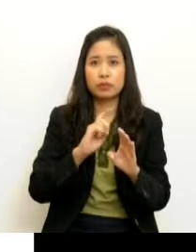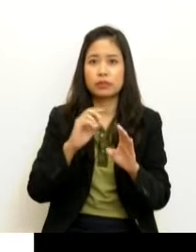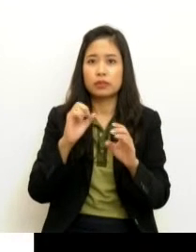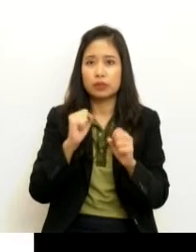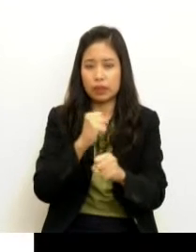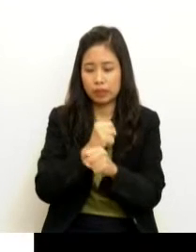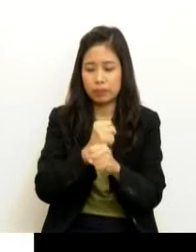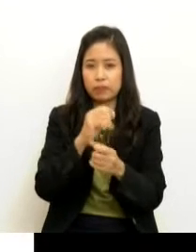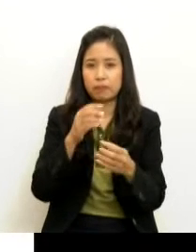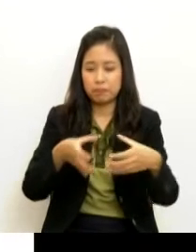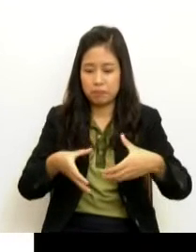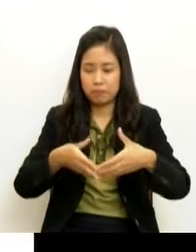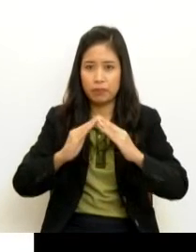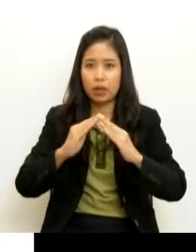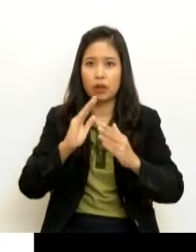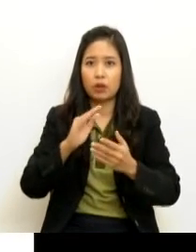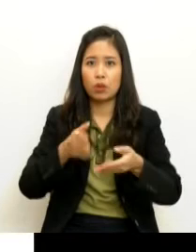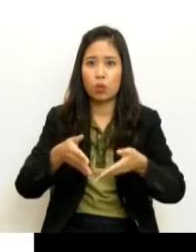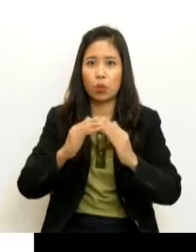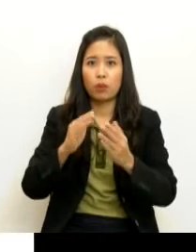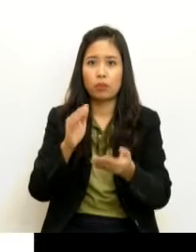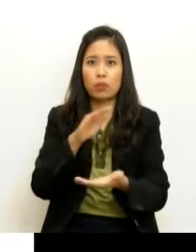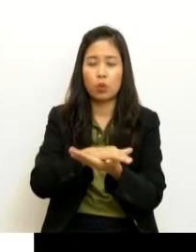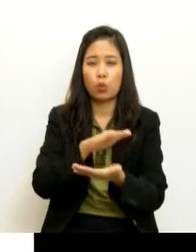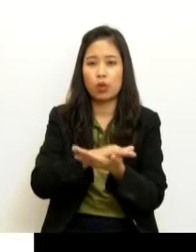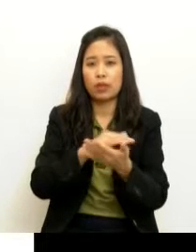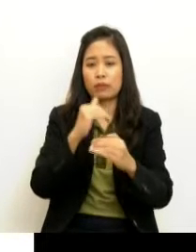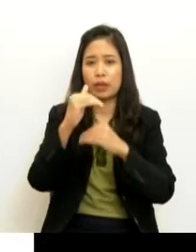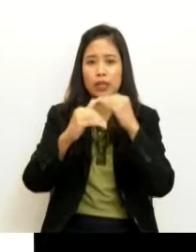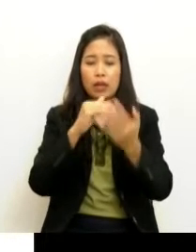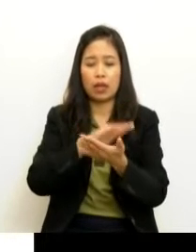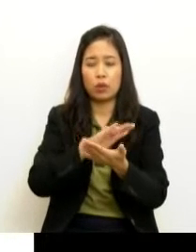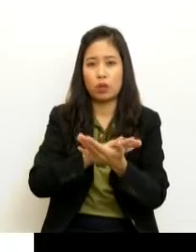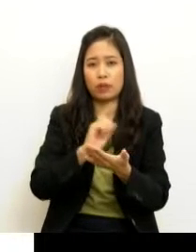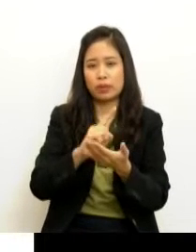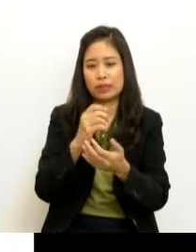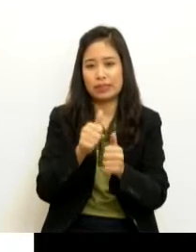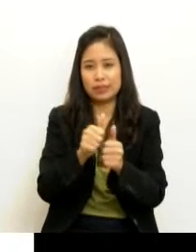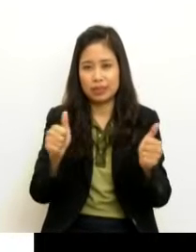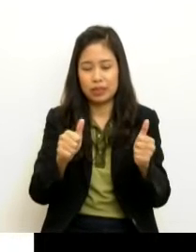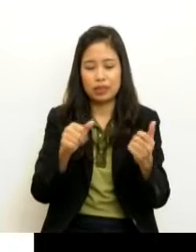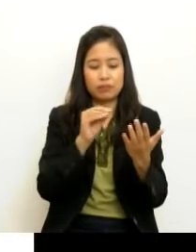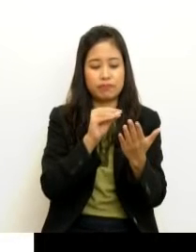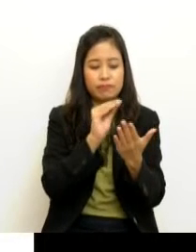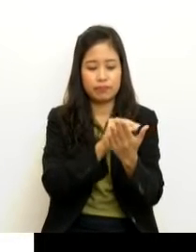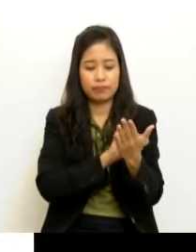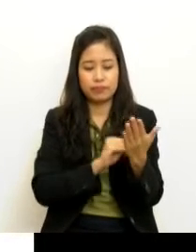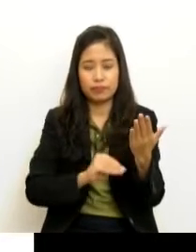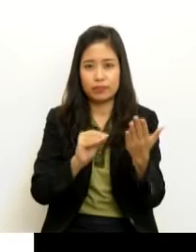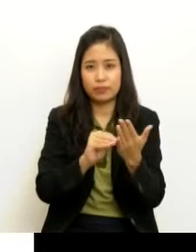มที่จะรองรับนักเรียนในโซนนี้ถ้าต่อในโรงเรียนนี้ทั้งหมดเนี่ยก็จะมีนักเรียนอยู่ทั้งหมด1,000กว่าค